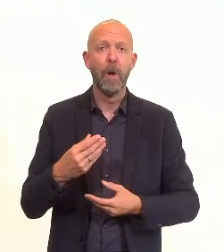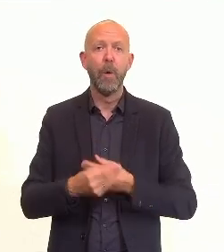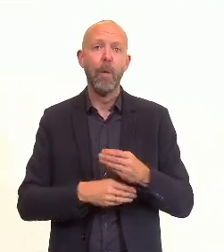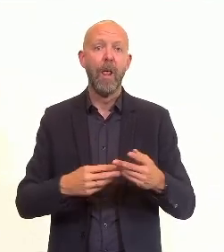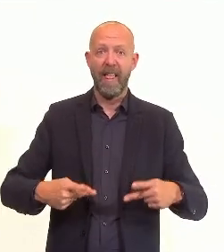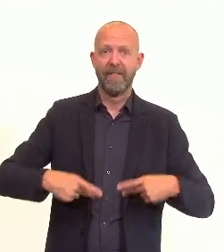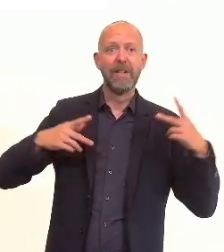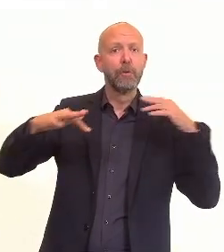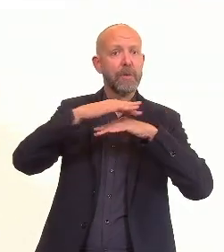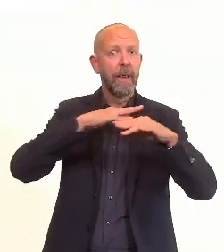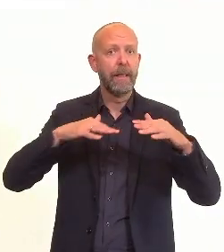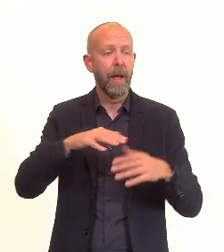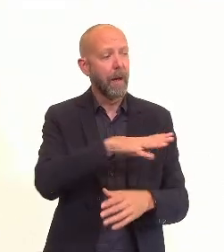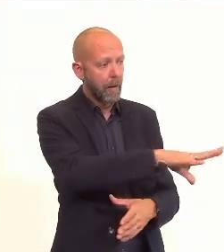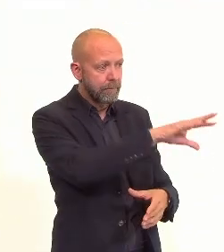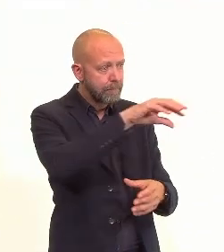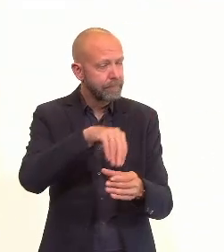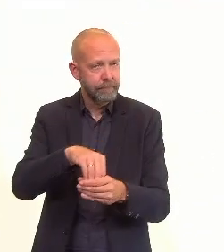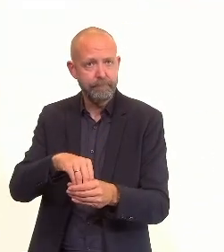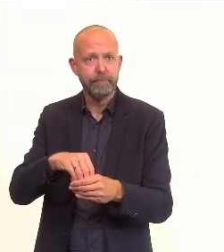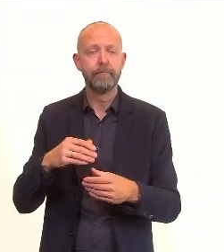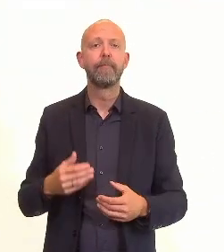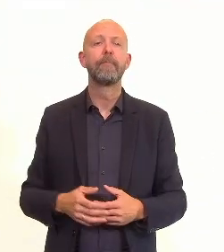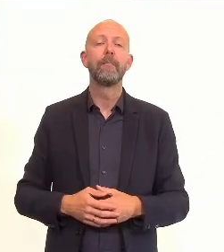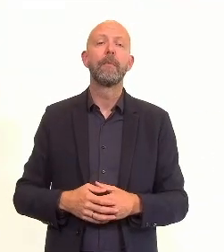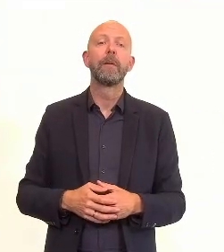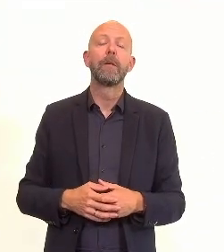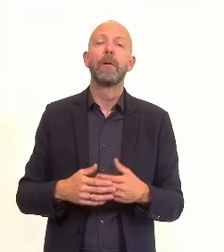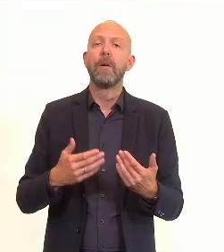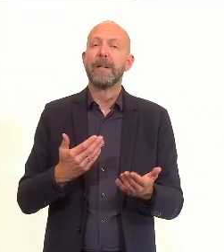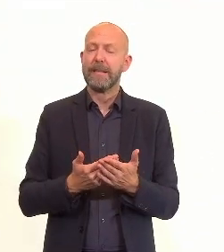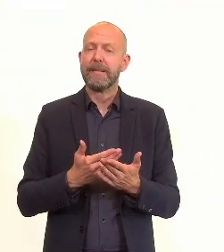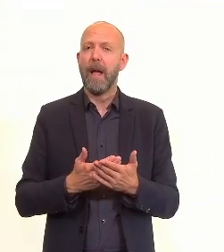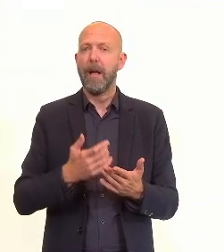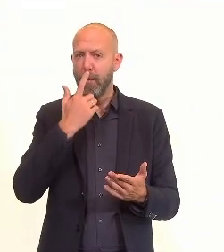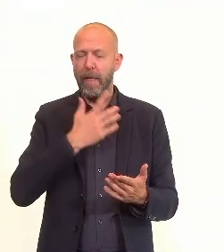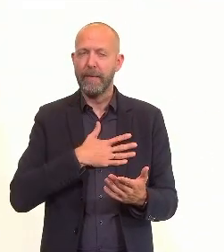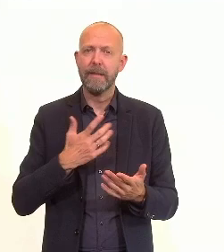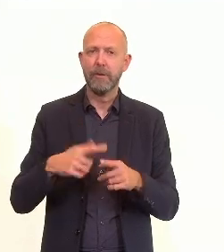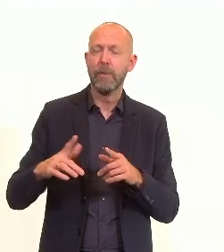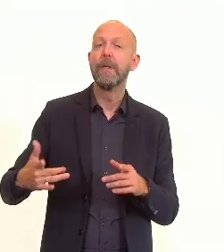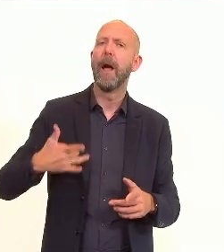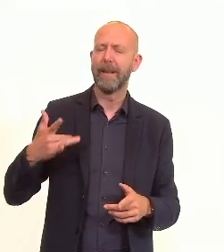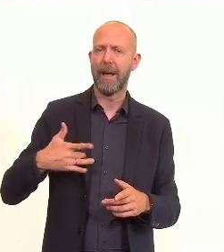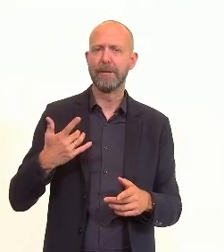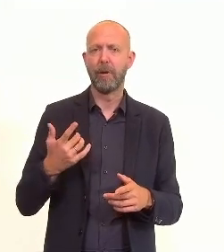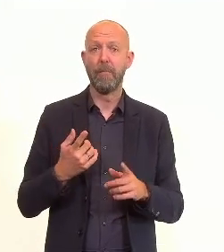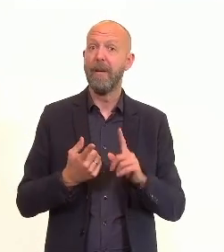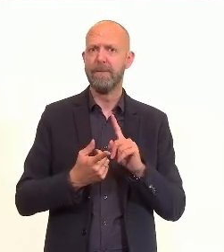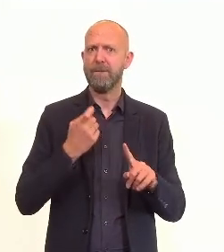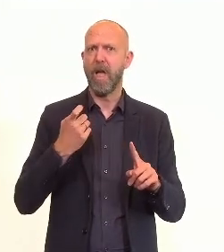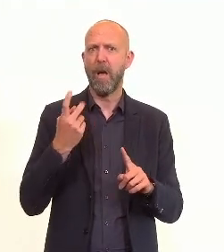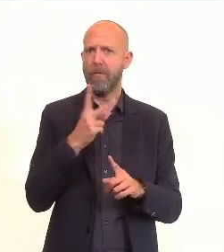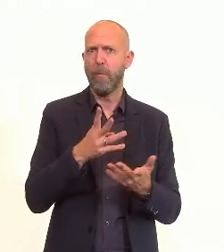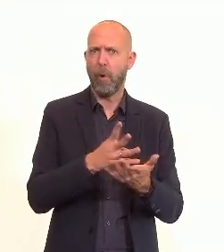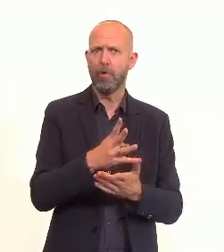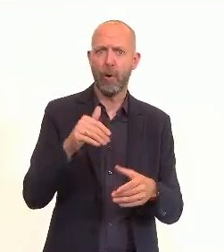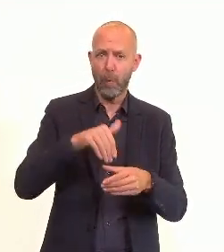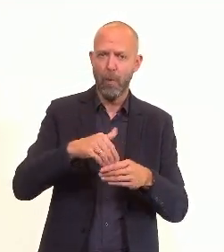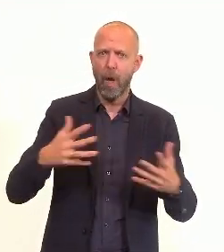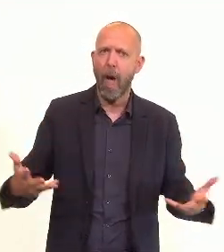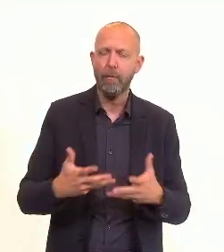préambule qu'il y a plusieurs manières de la considérer. Et ce que je trouve intéressant, et d'ailleurs la table ronde précédente était aussi dans cette dynamique, il me semble,